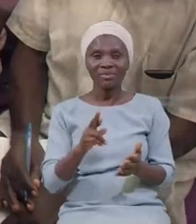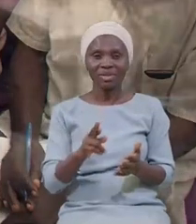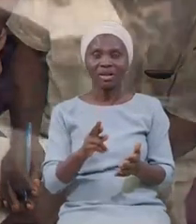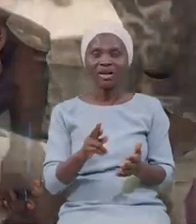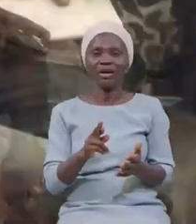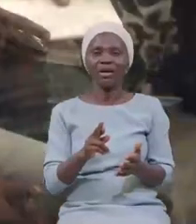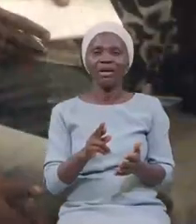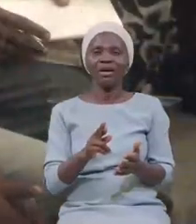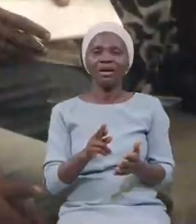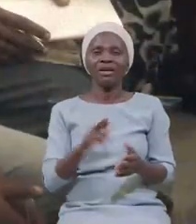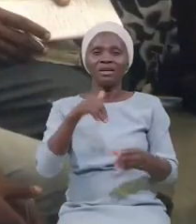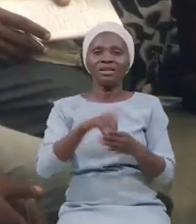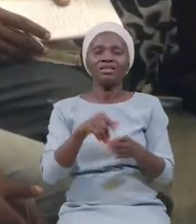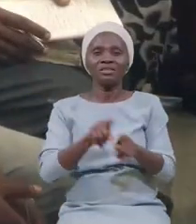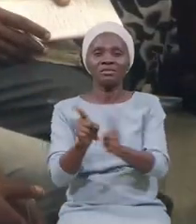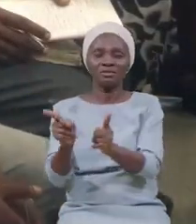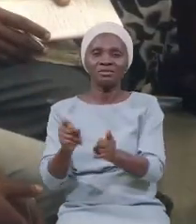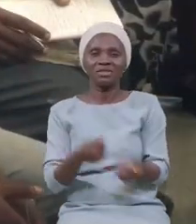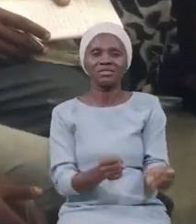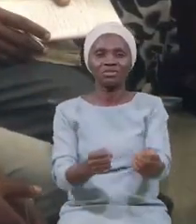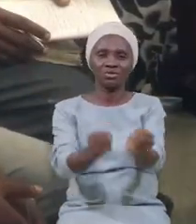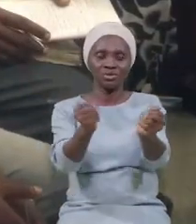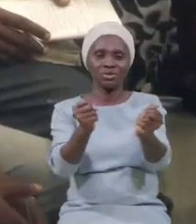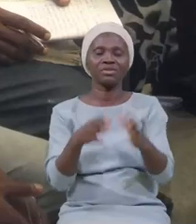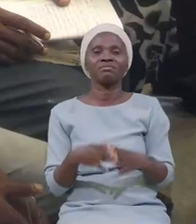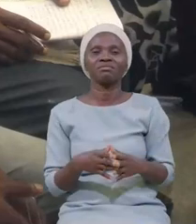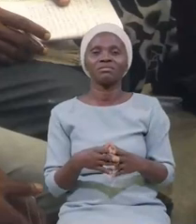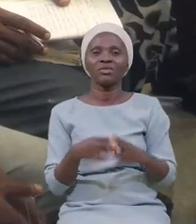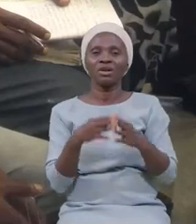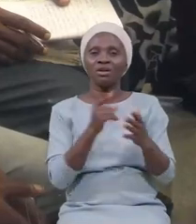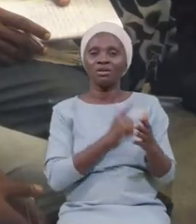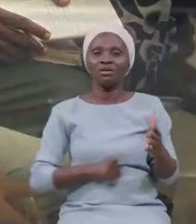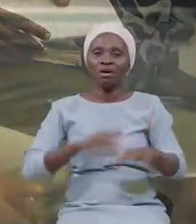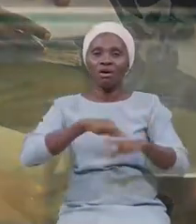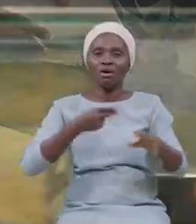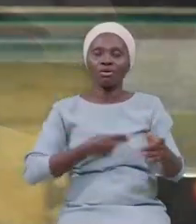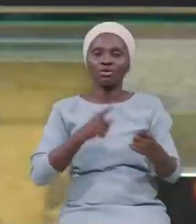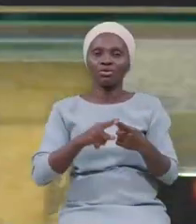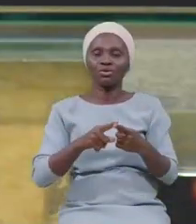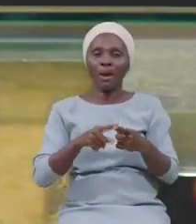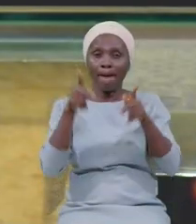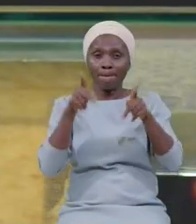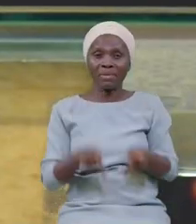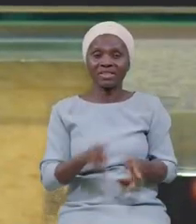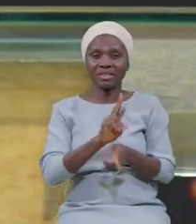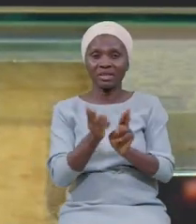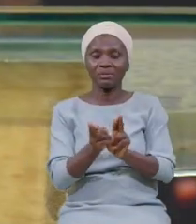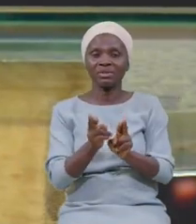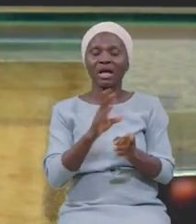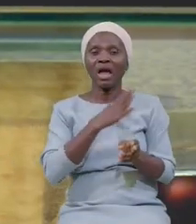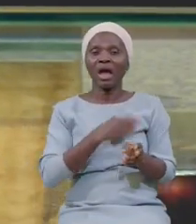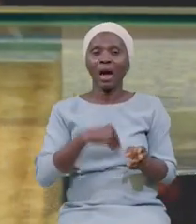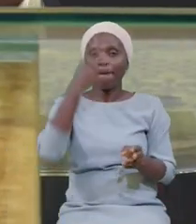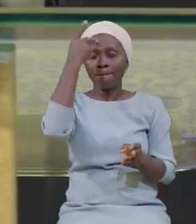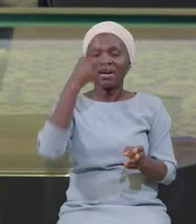qui meurent de faim au coin de toutes les rues. Numéro 1, il nous appelle à la repentance individuelle, personnelle. 2,